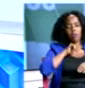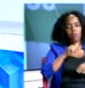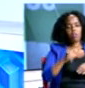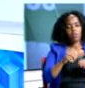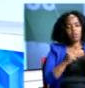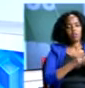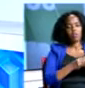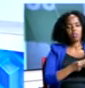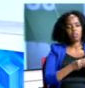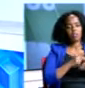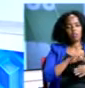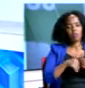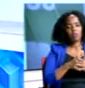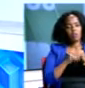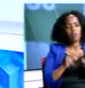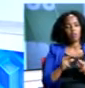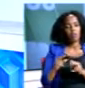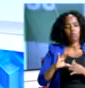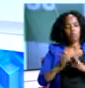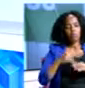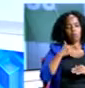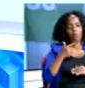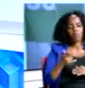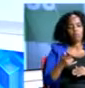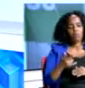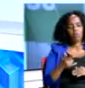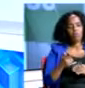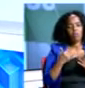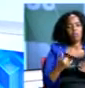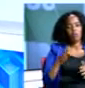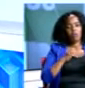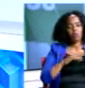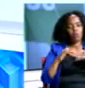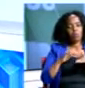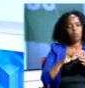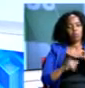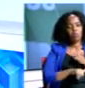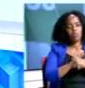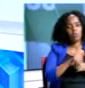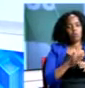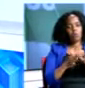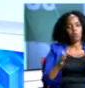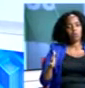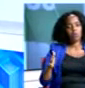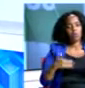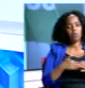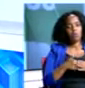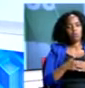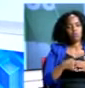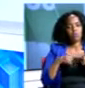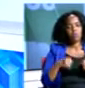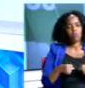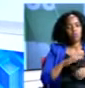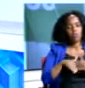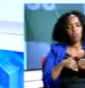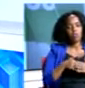bajeta barbaachisu mara ramaduu qaba rakkoon kun yoo hammaate miidhaa guddaa geessisuu waan danda'uuf